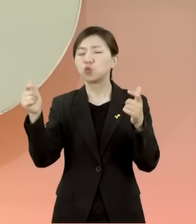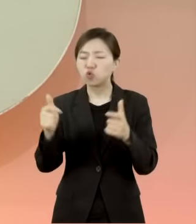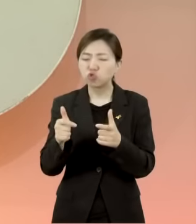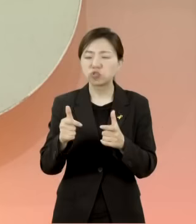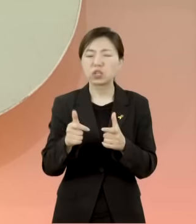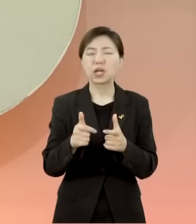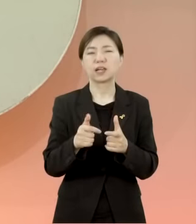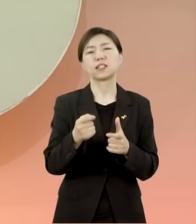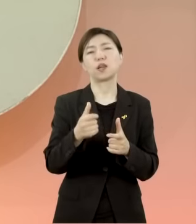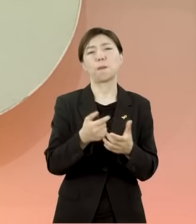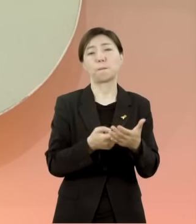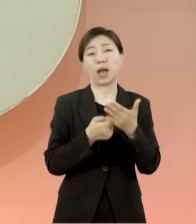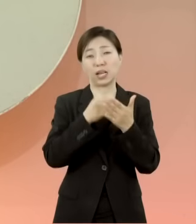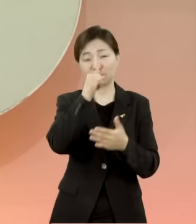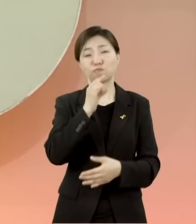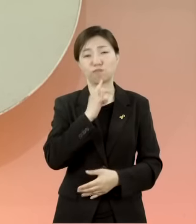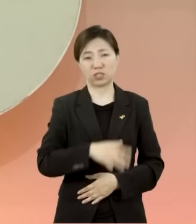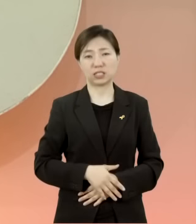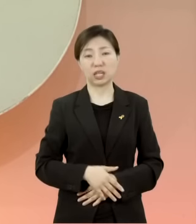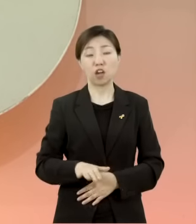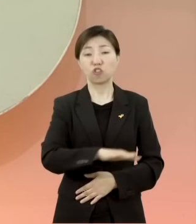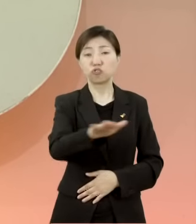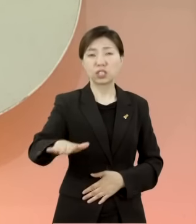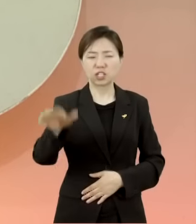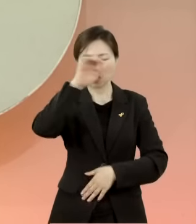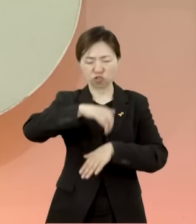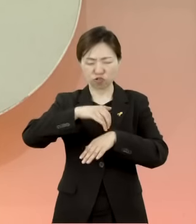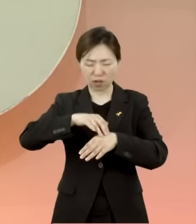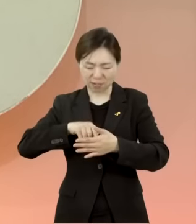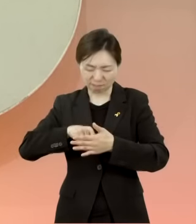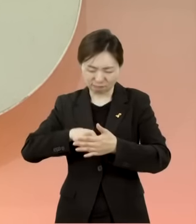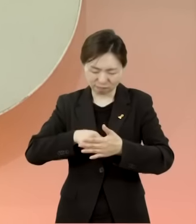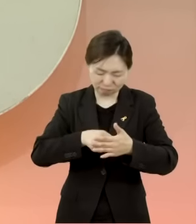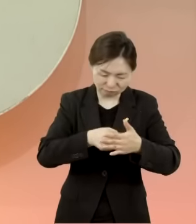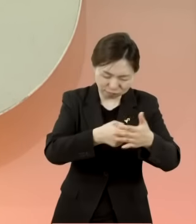일수록 더욱 믿음을 가지고 정진에